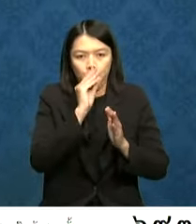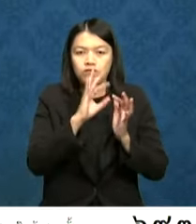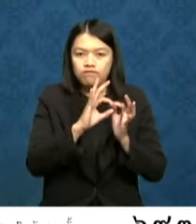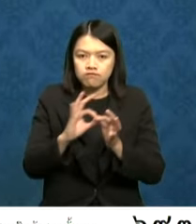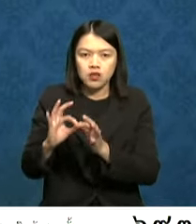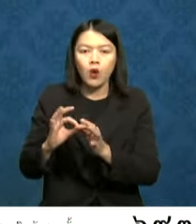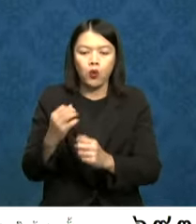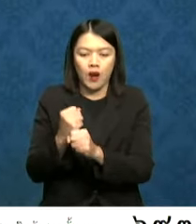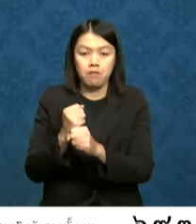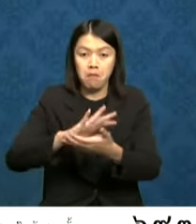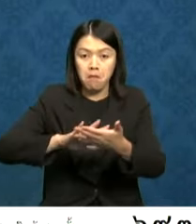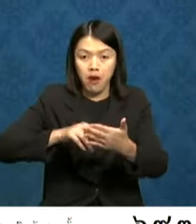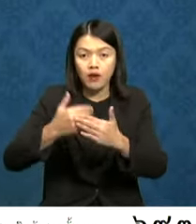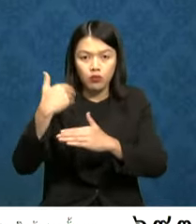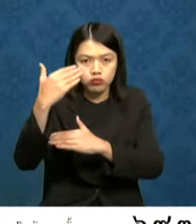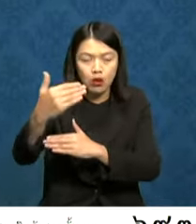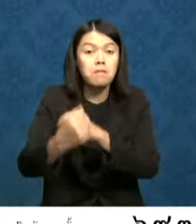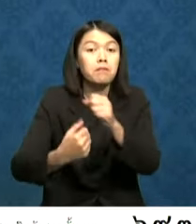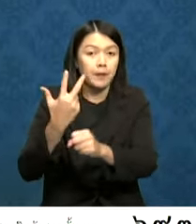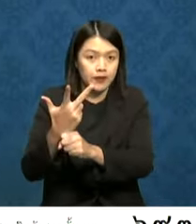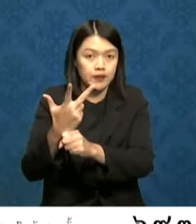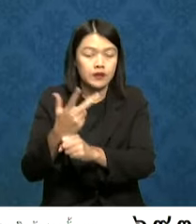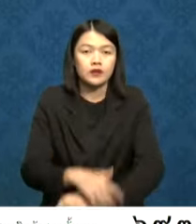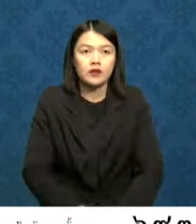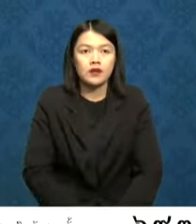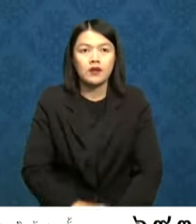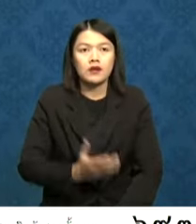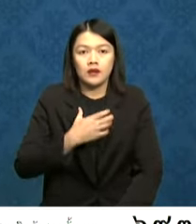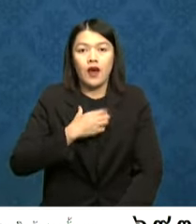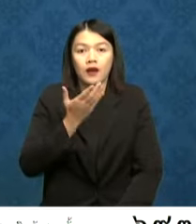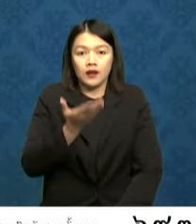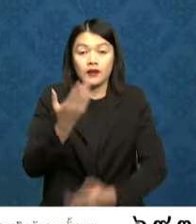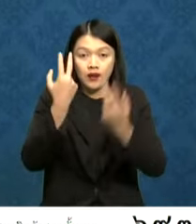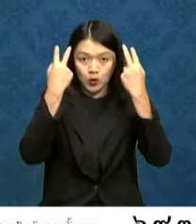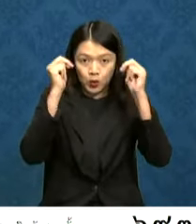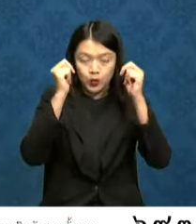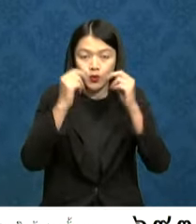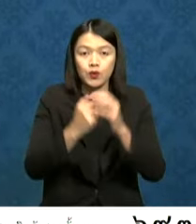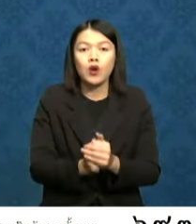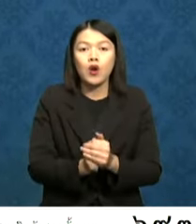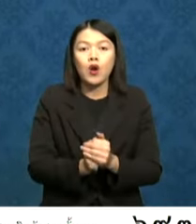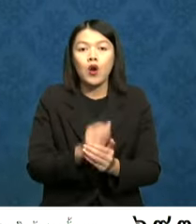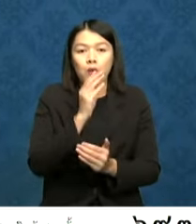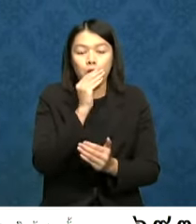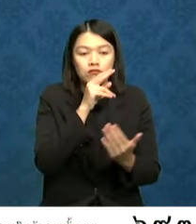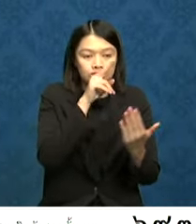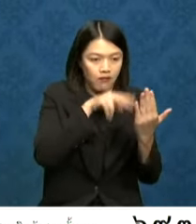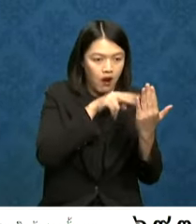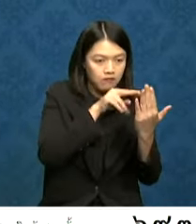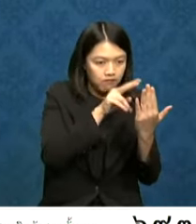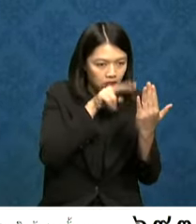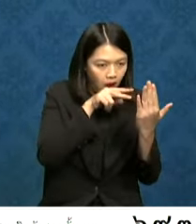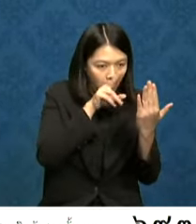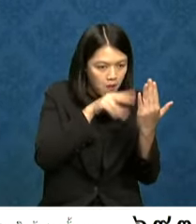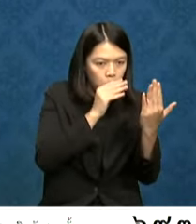ต่อการดำเนินนโยบายต่อจากนี้อีก 3ปีครับผมอยากให้ท่านนายกครับพูดนอกสิปที่เจ้าหน้าที่ตะเตรียมมา